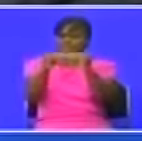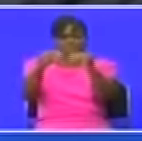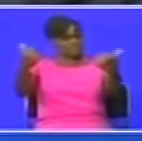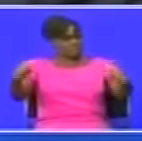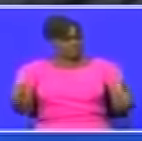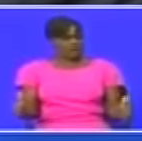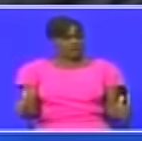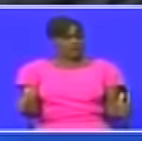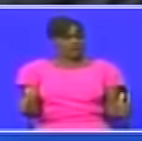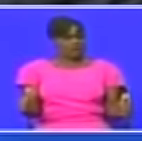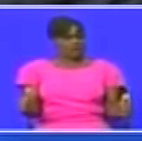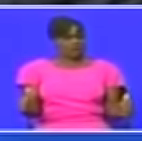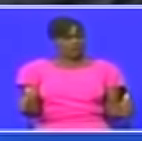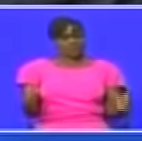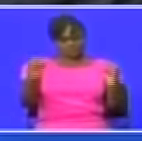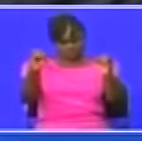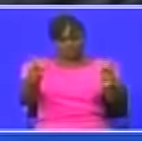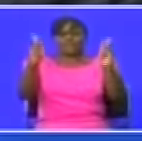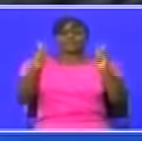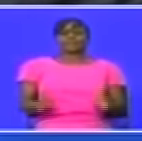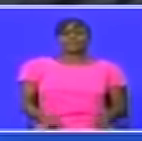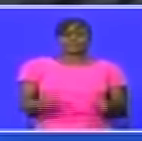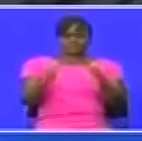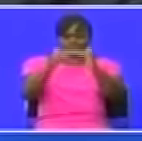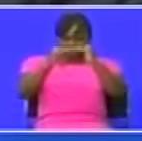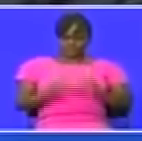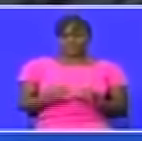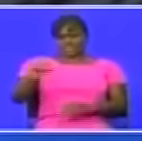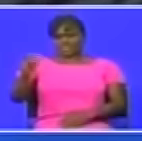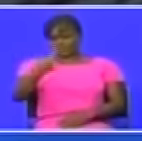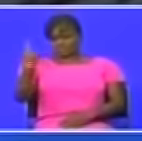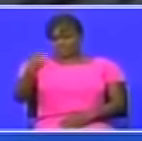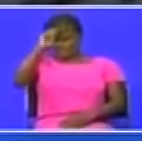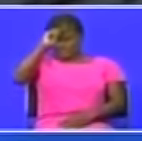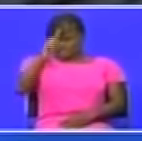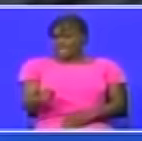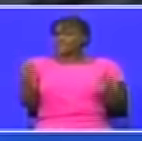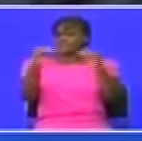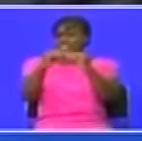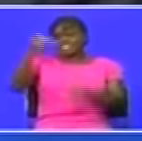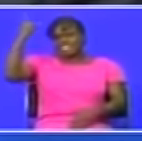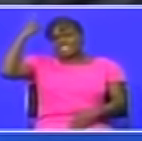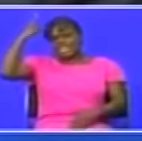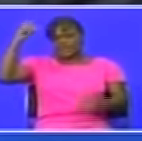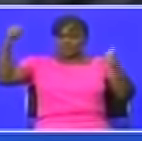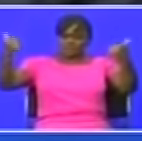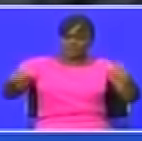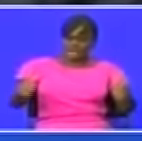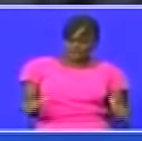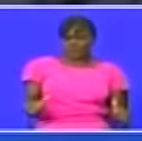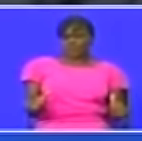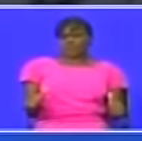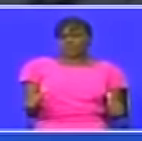met. Yeah. All right. Now, judge has not met Kidero. Judge has not met